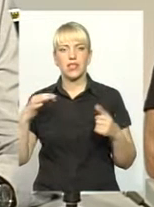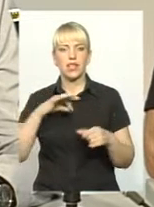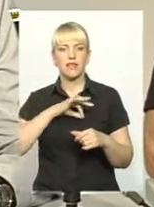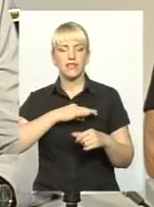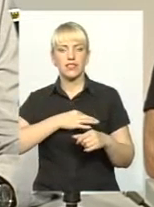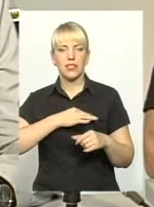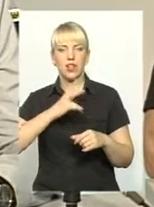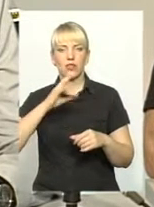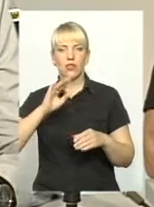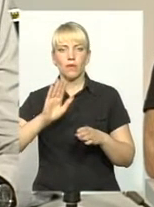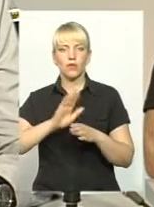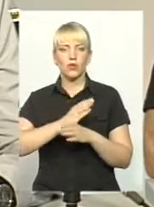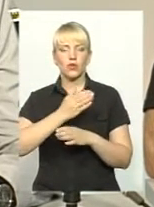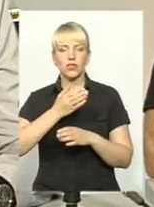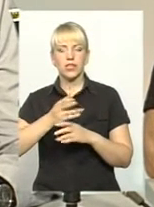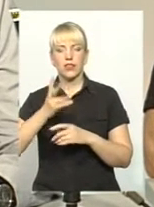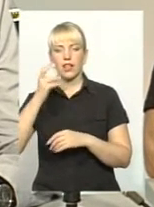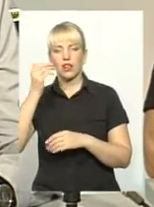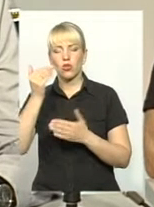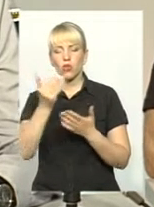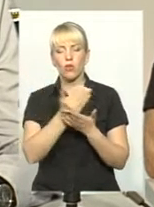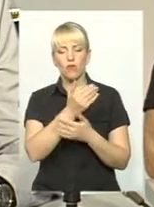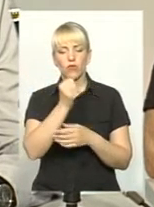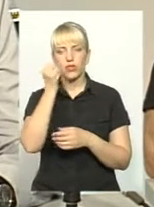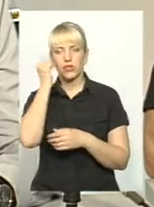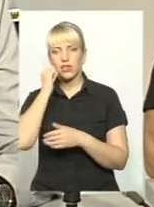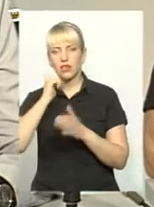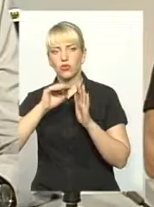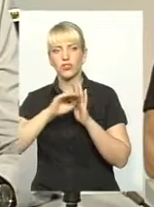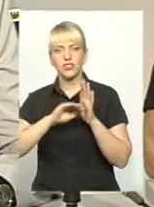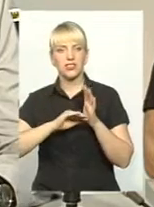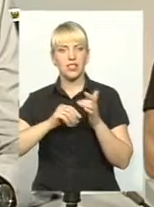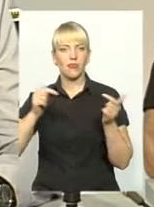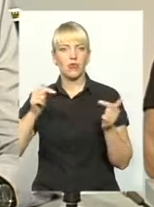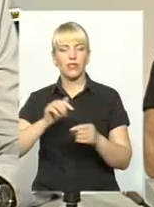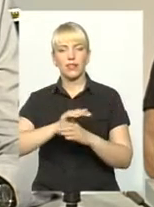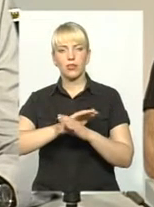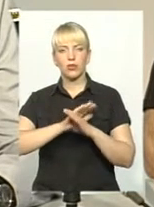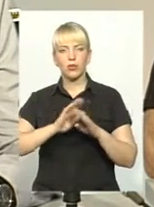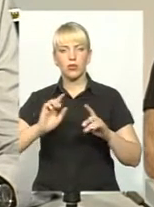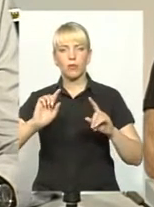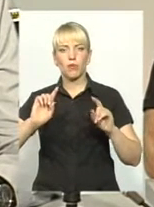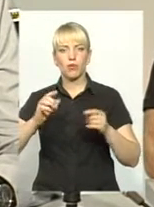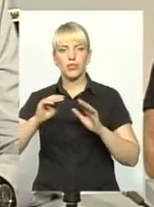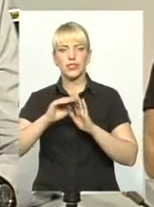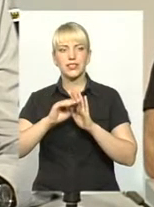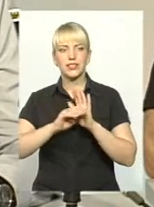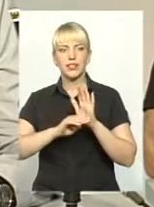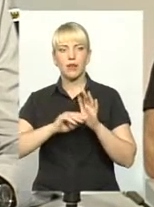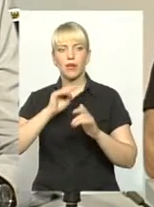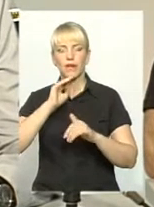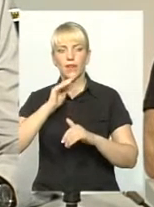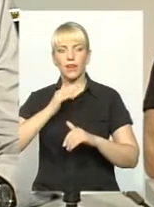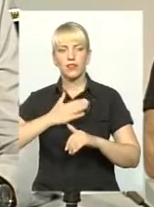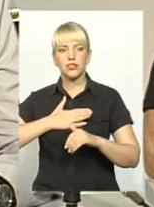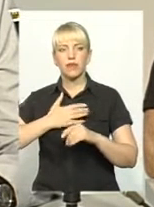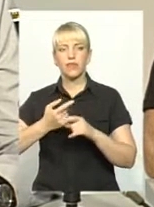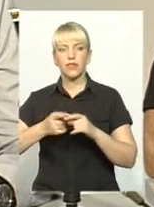про нову і стару систему було б недоречно. Чому? Тому що система наша,